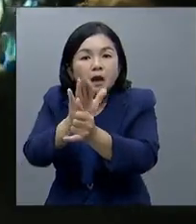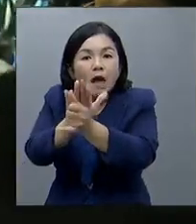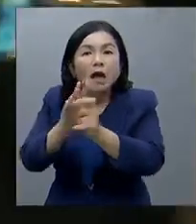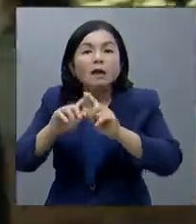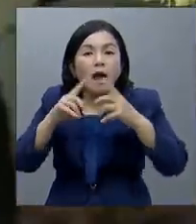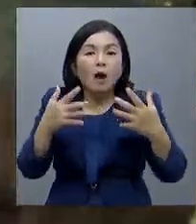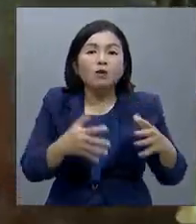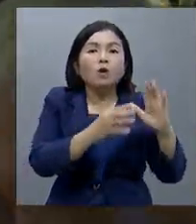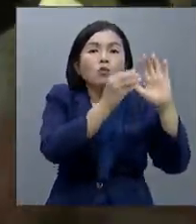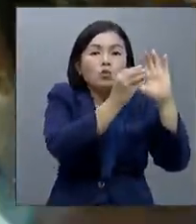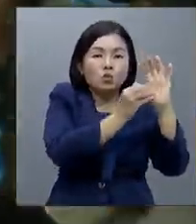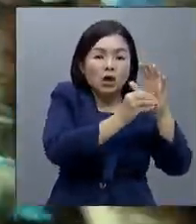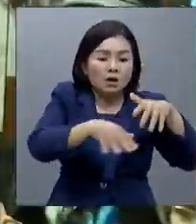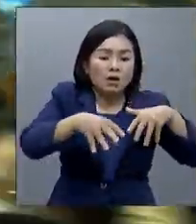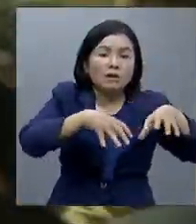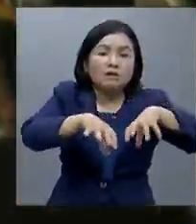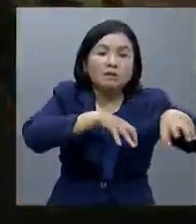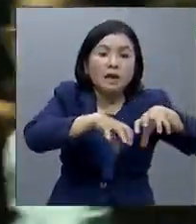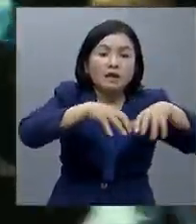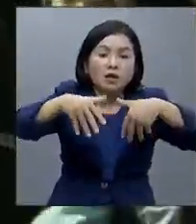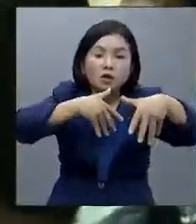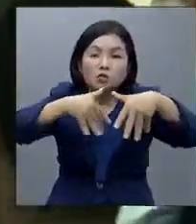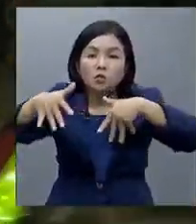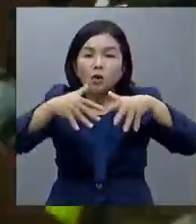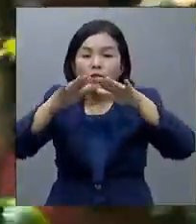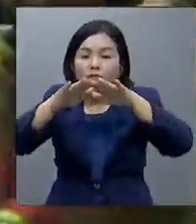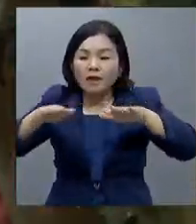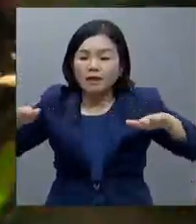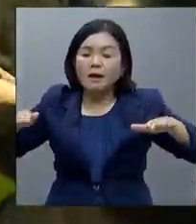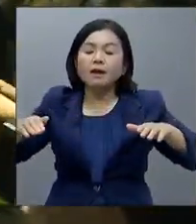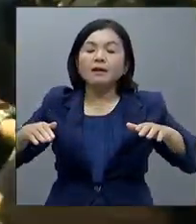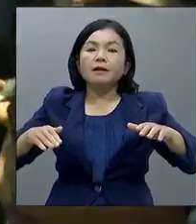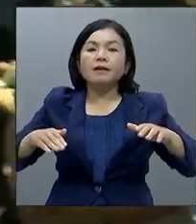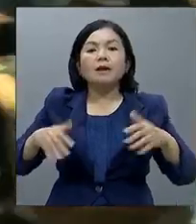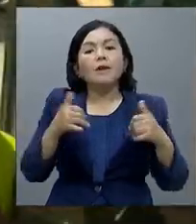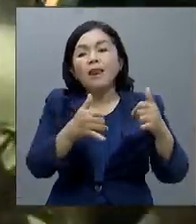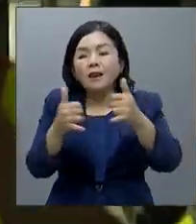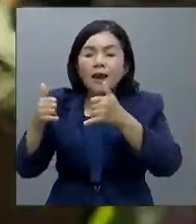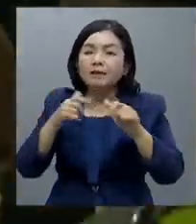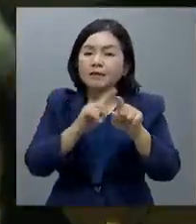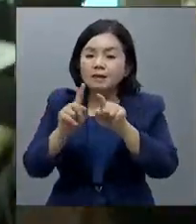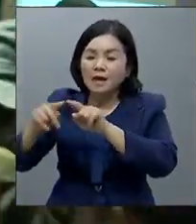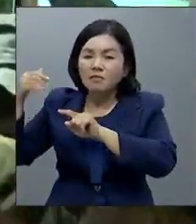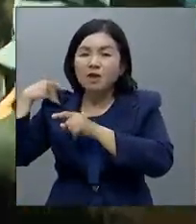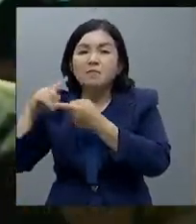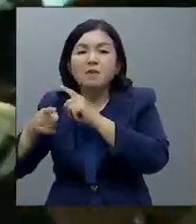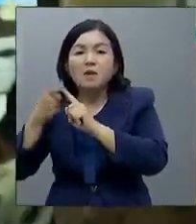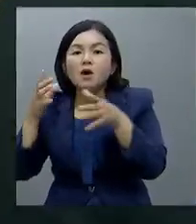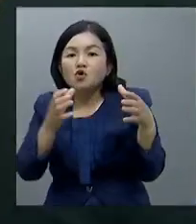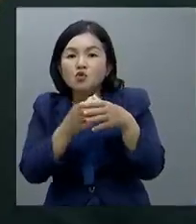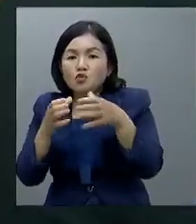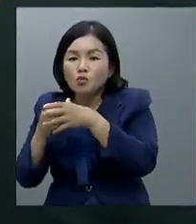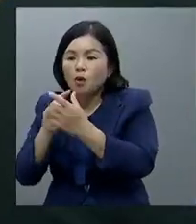รมที่จัดตามสถานที่ชุมชนหรือใจกลางเมืองเพื่อให้เด็กๆได้แสดงออกอย่างสร้างสรรค์มีเพื่อนๆวัยเดียวกันได้ไป